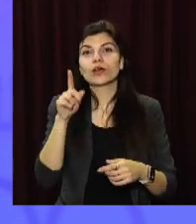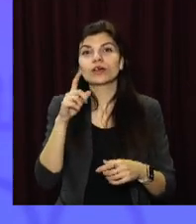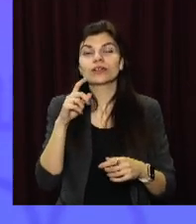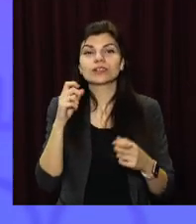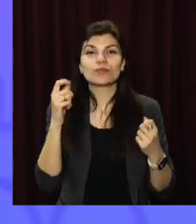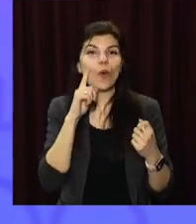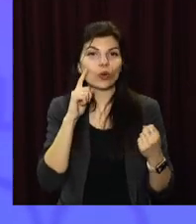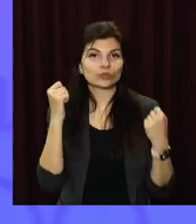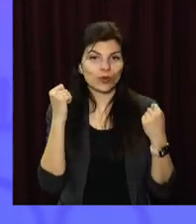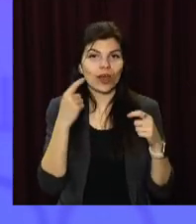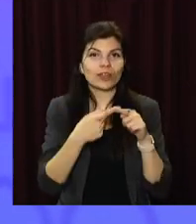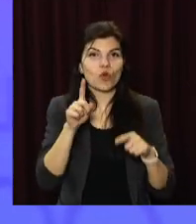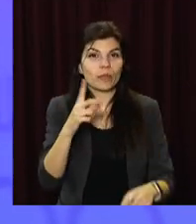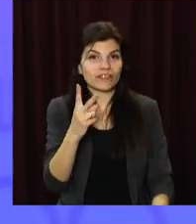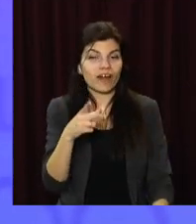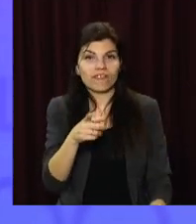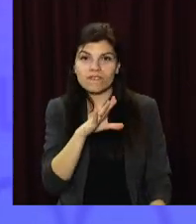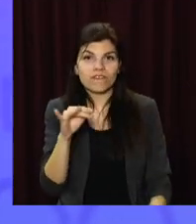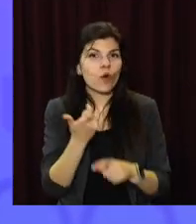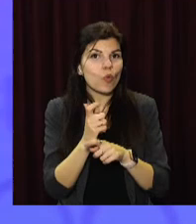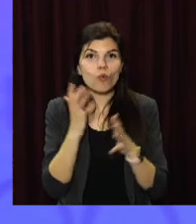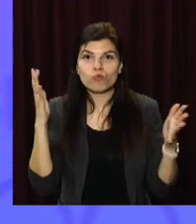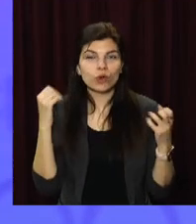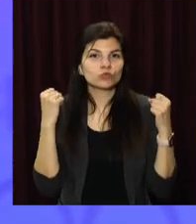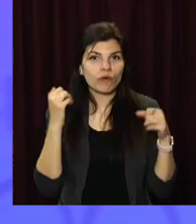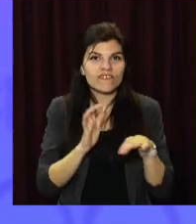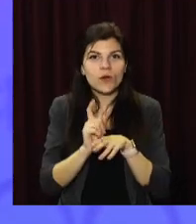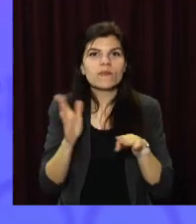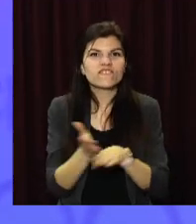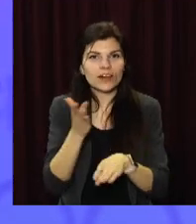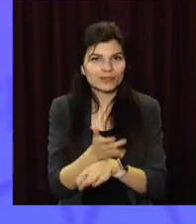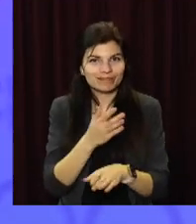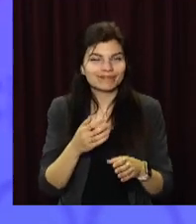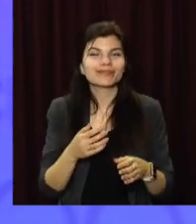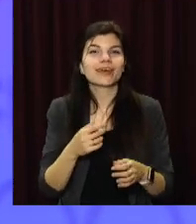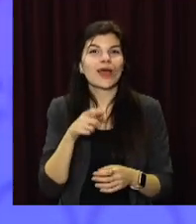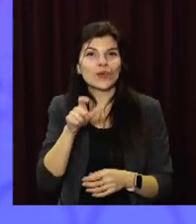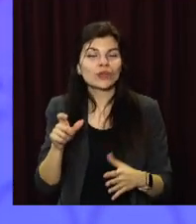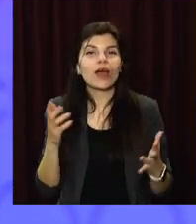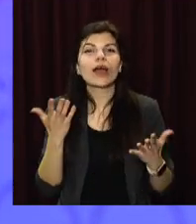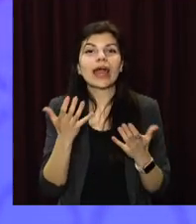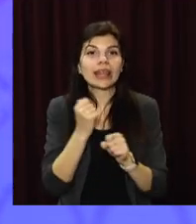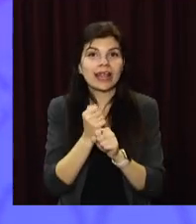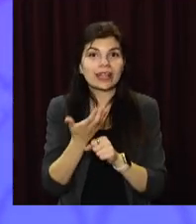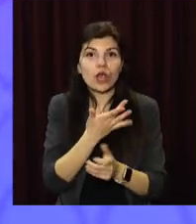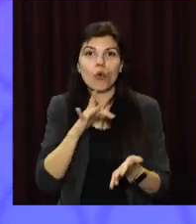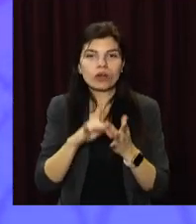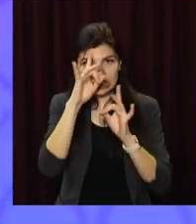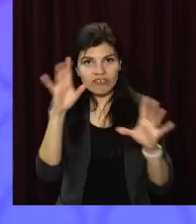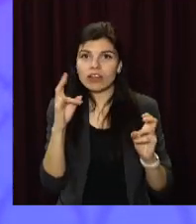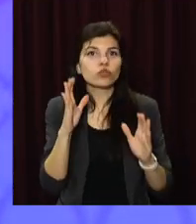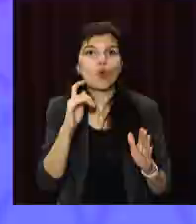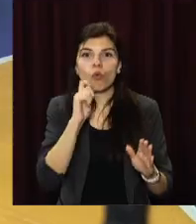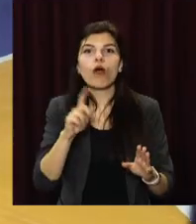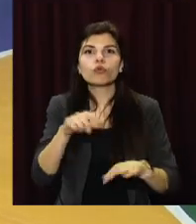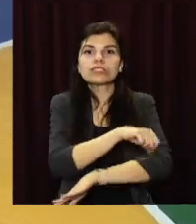ж, за всі ці роки випущено огромне кількість спортсменів. Людей, які роблять наш міст відомий не тільки в Україні, далеко за